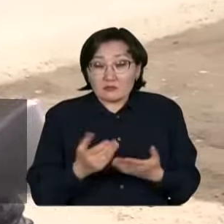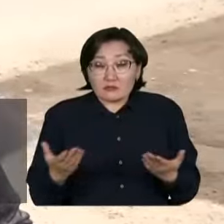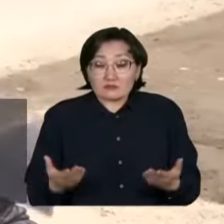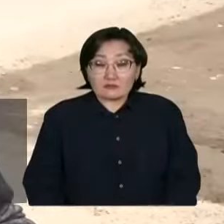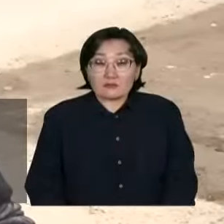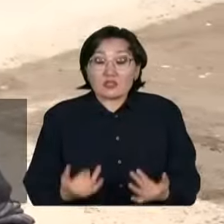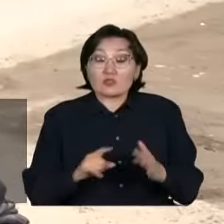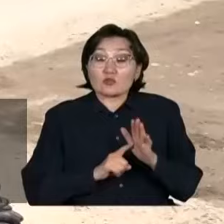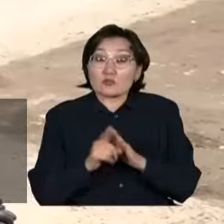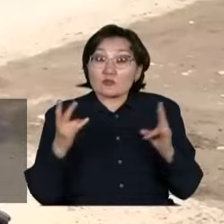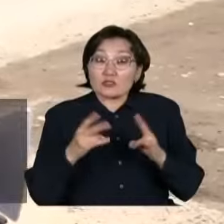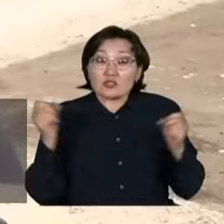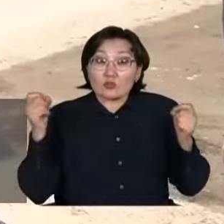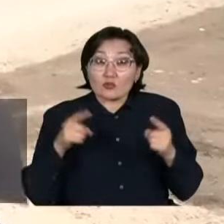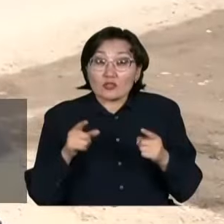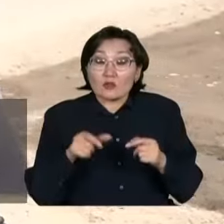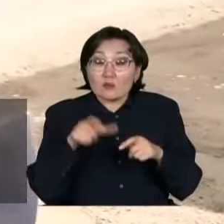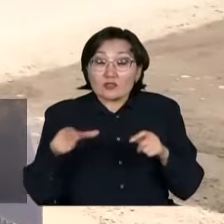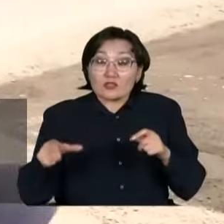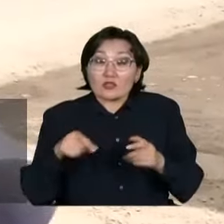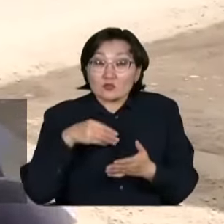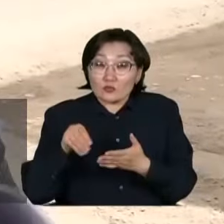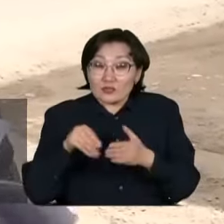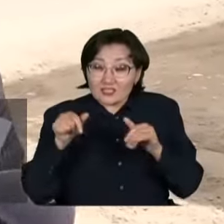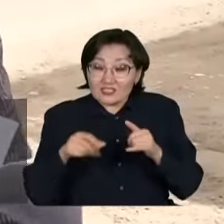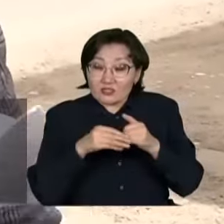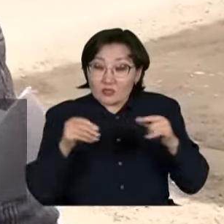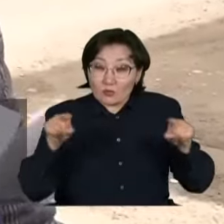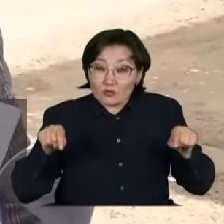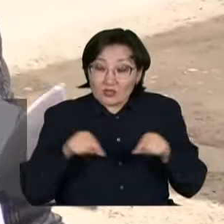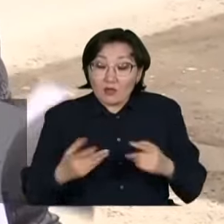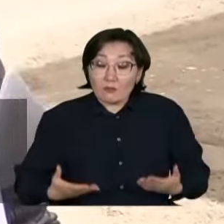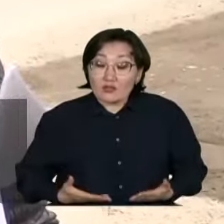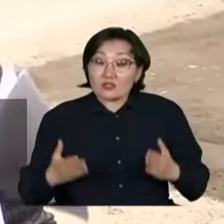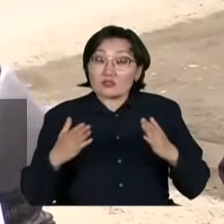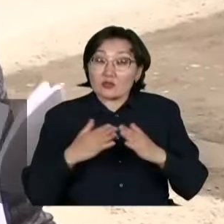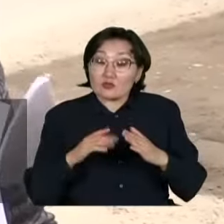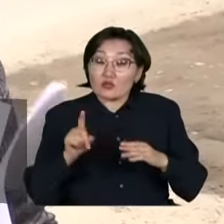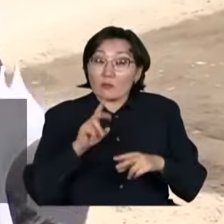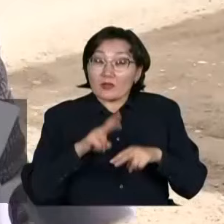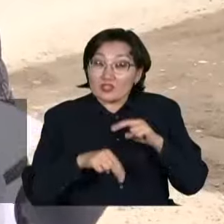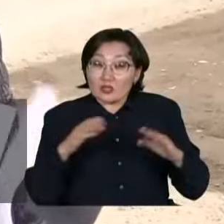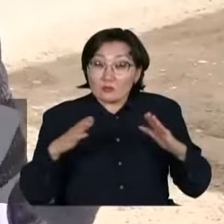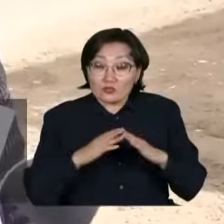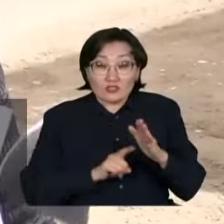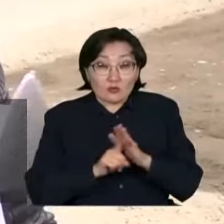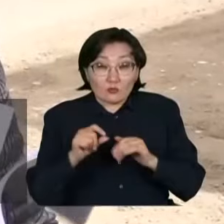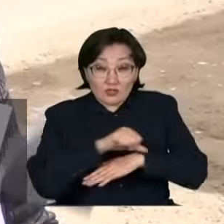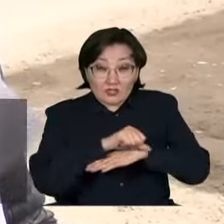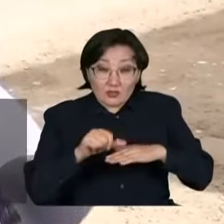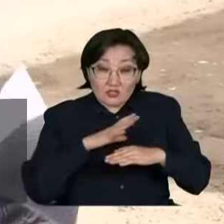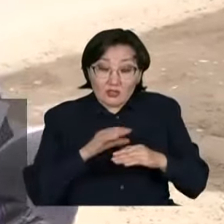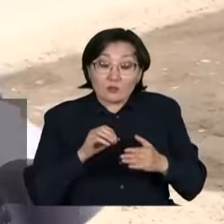предпринять. Сначала нужно выяснить, как люди вообще купили здесь участки под жилой сектор, чтобы построить дома. Изначально эта территория